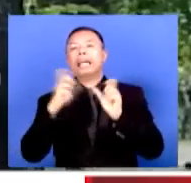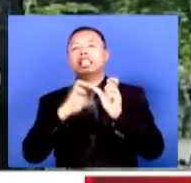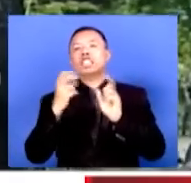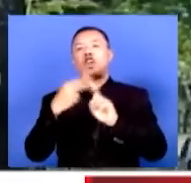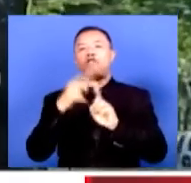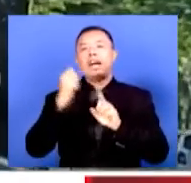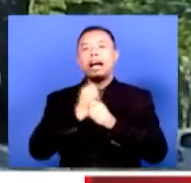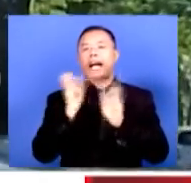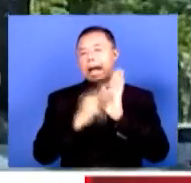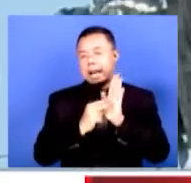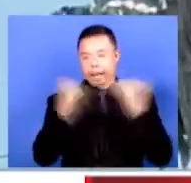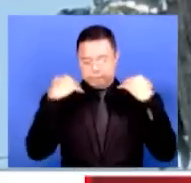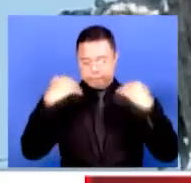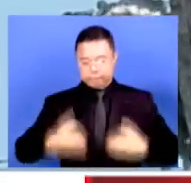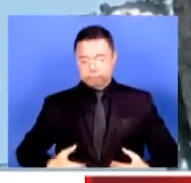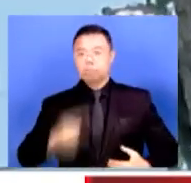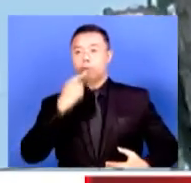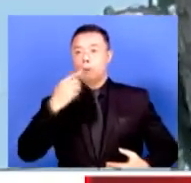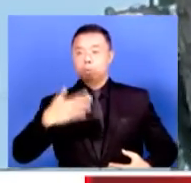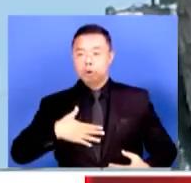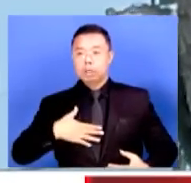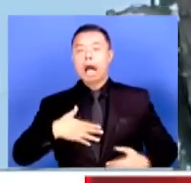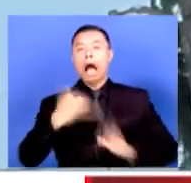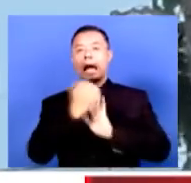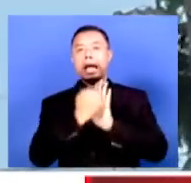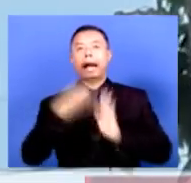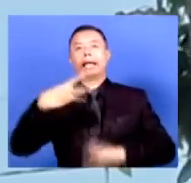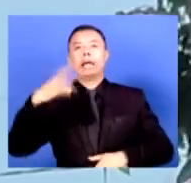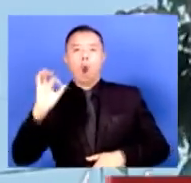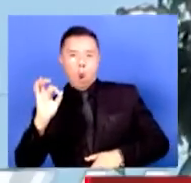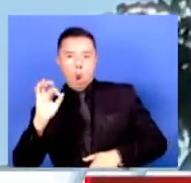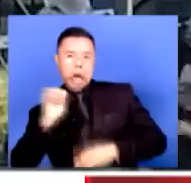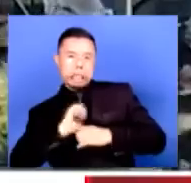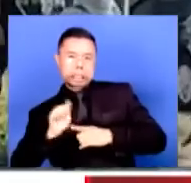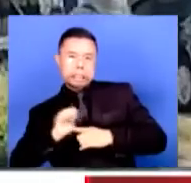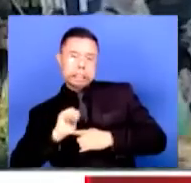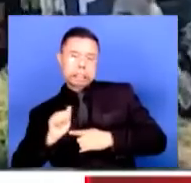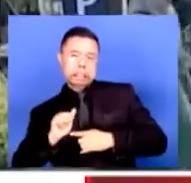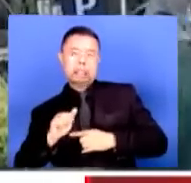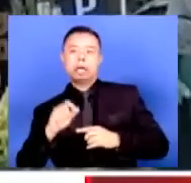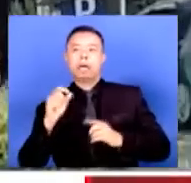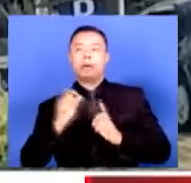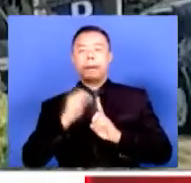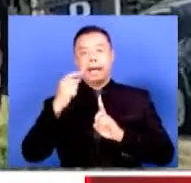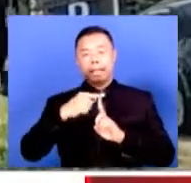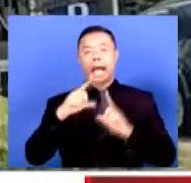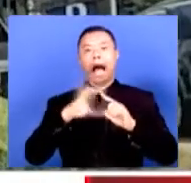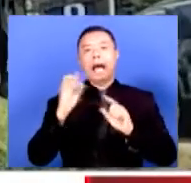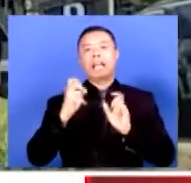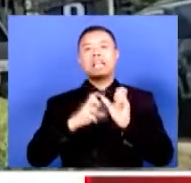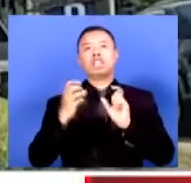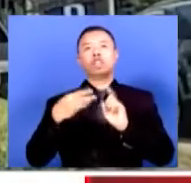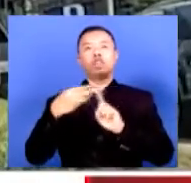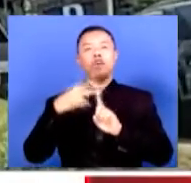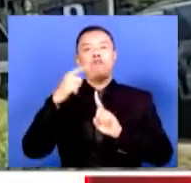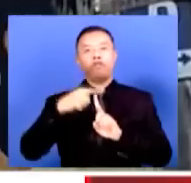beserta rompi anti peluru adalah milik sebuah event organizer dan training management PT Airsoft Pelajar Indonesia